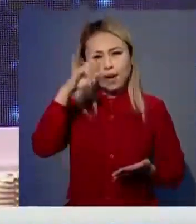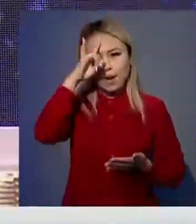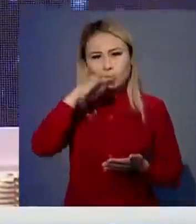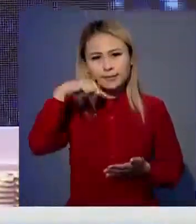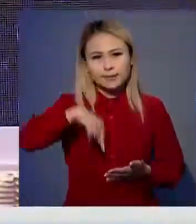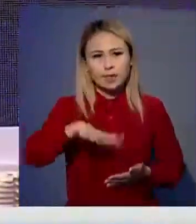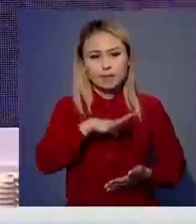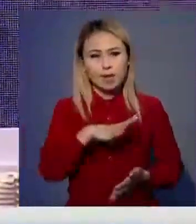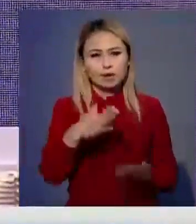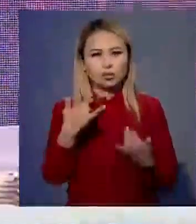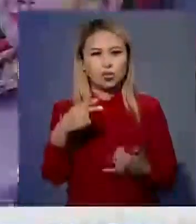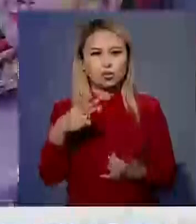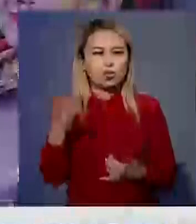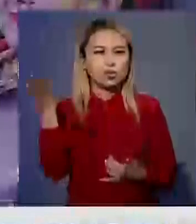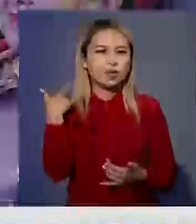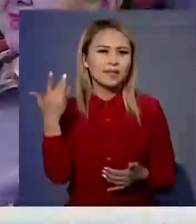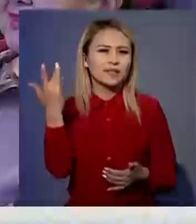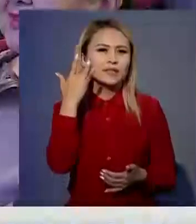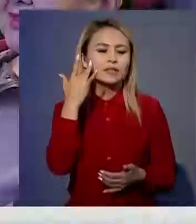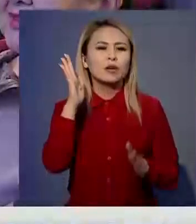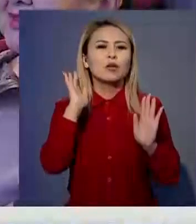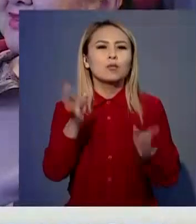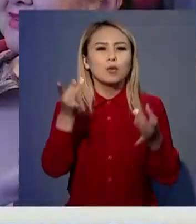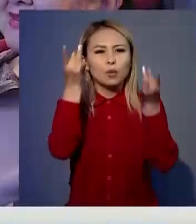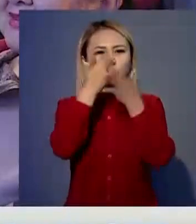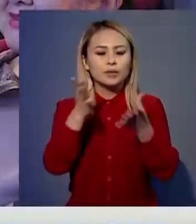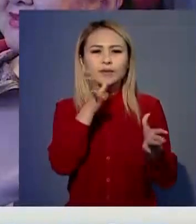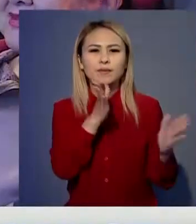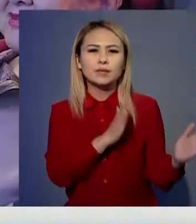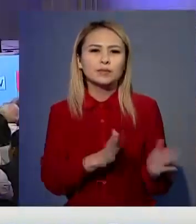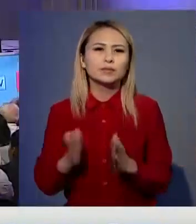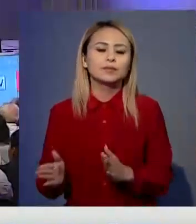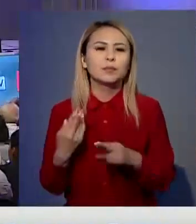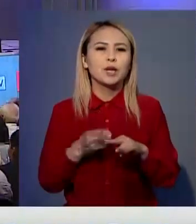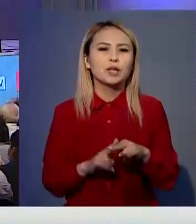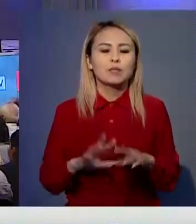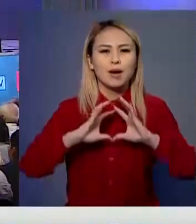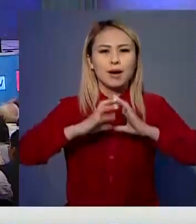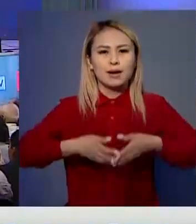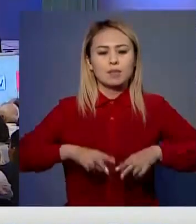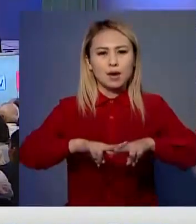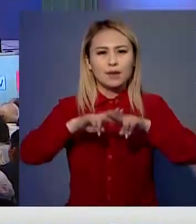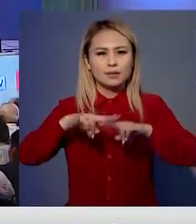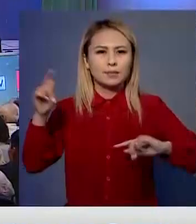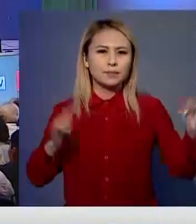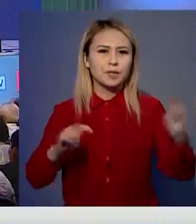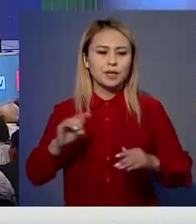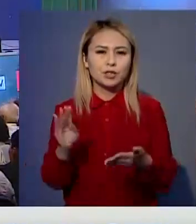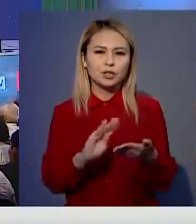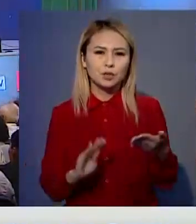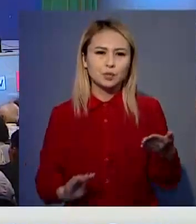ол, әдеби туындылар қай заманда да тұтас қоғамның мәдениетін қалыптастыратынын айтты. Сондай-ақ әлем астаналарынан жиналған